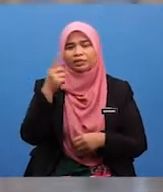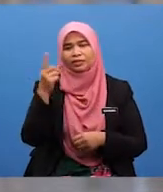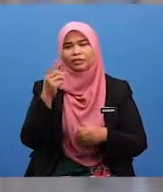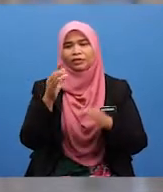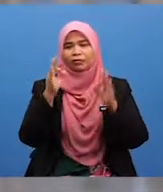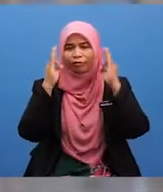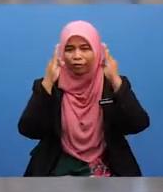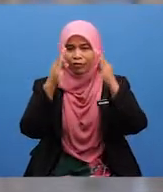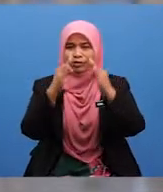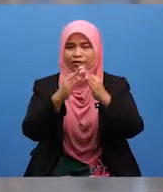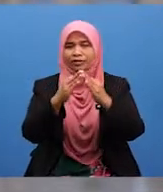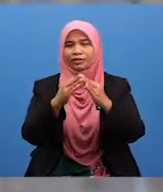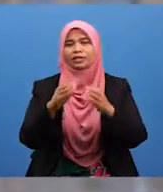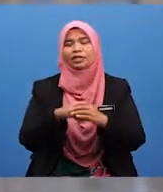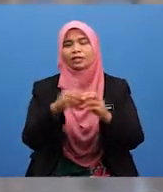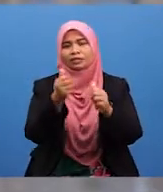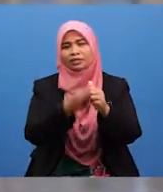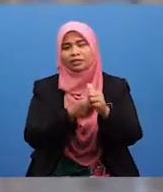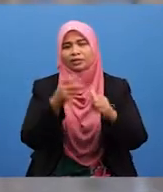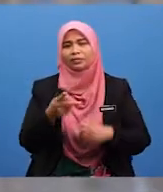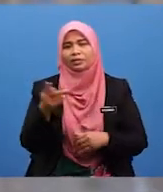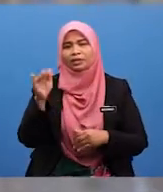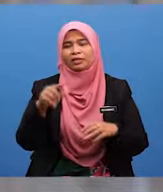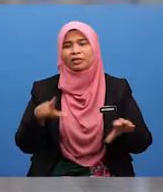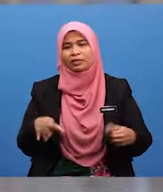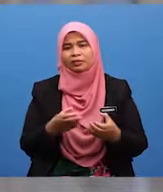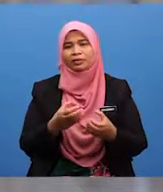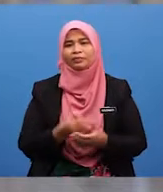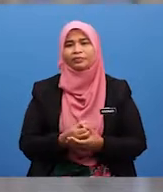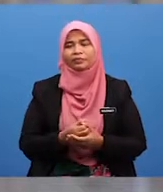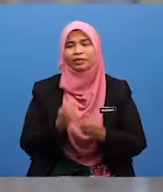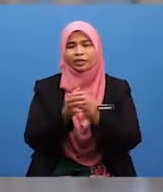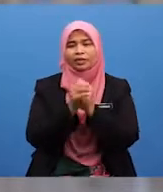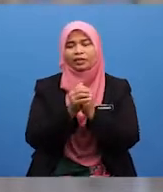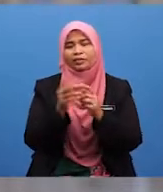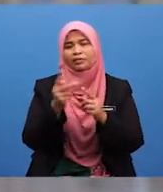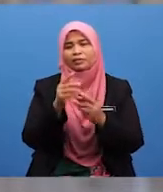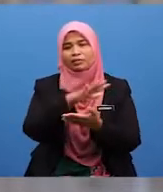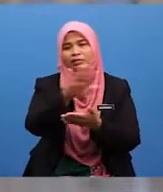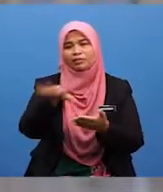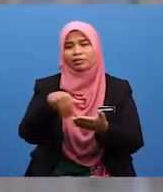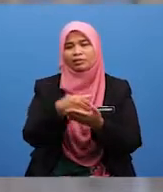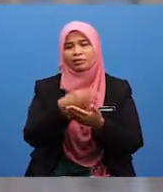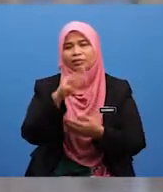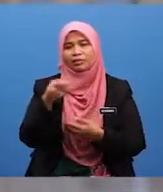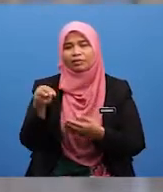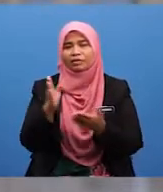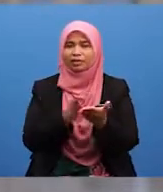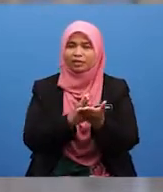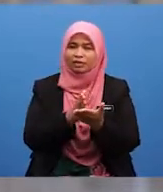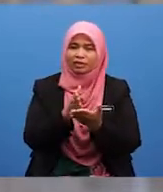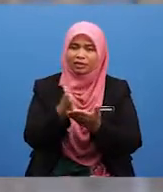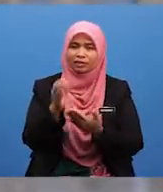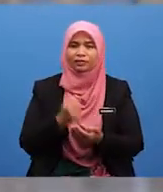perhatian dalam setiap perkara yang dilakukan. Tahniah sekali lagi. Teruskan dengan nilai murni